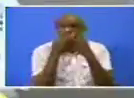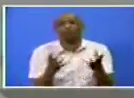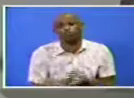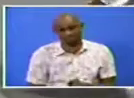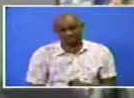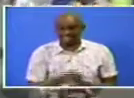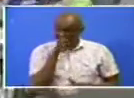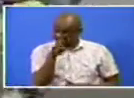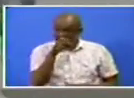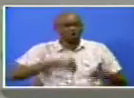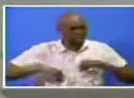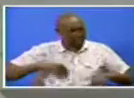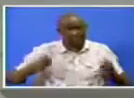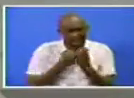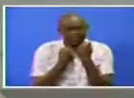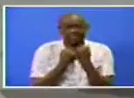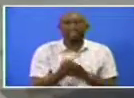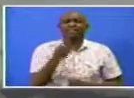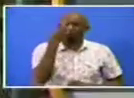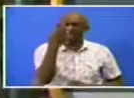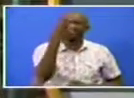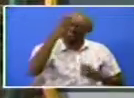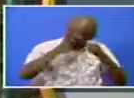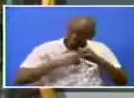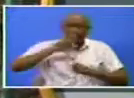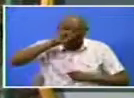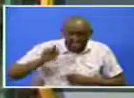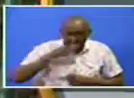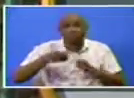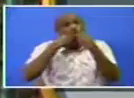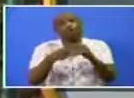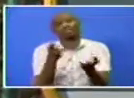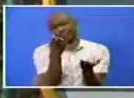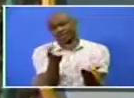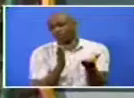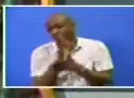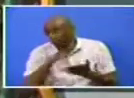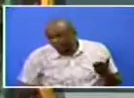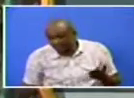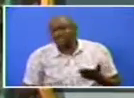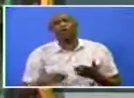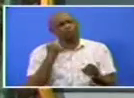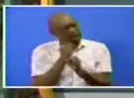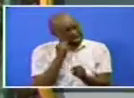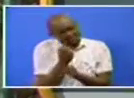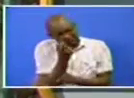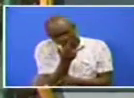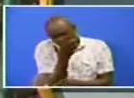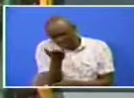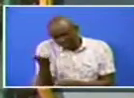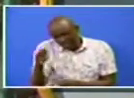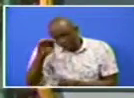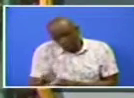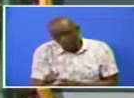hiyo ambayo ilishuhudia zaidi ya shilingi milioni 37 kusemekana kupotea ilisababisha wafanyikazi wachache wa nyadhifa za